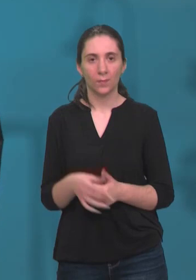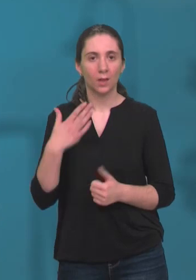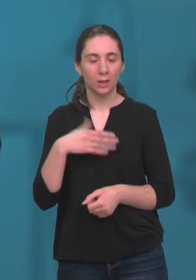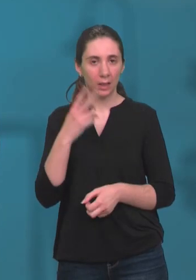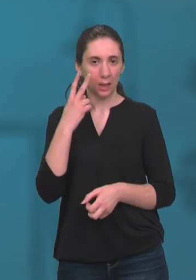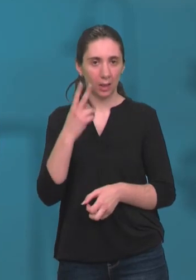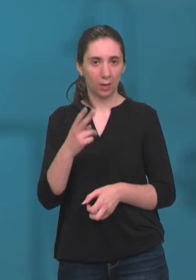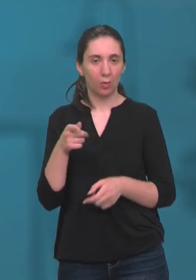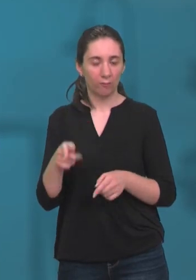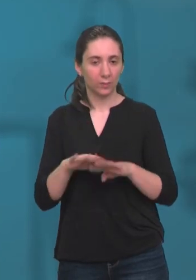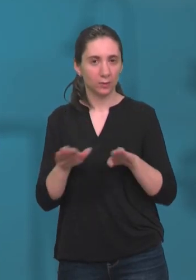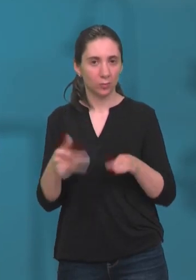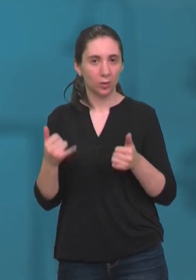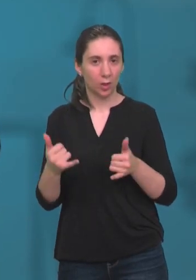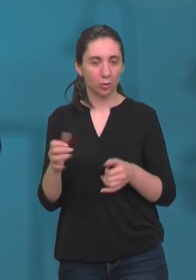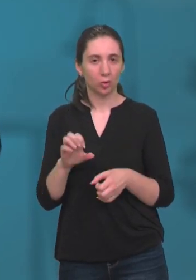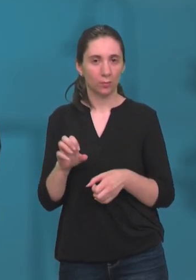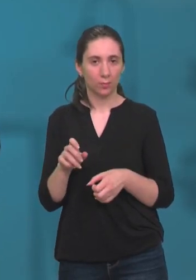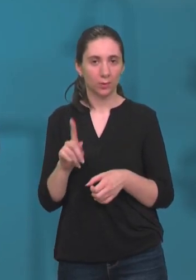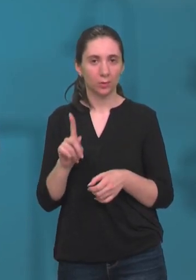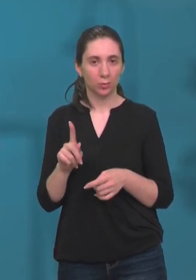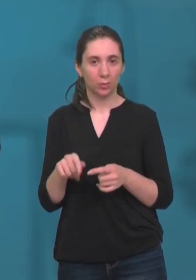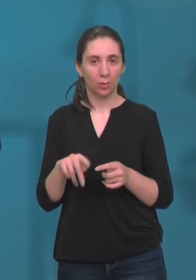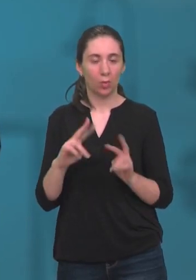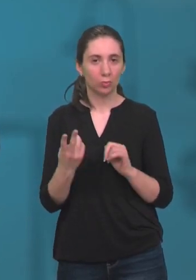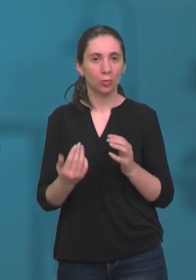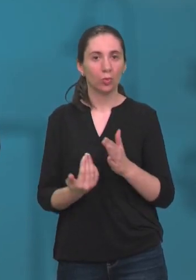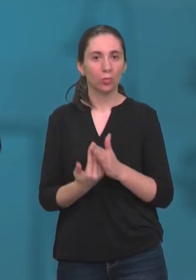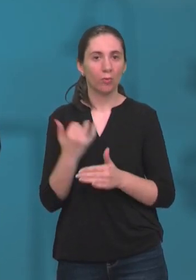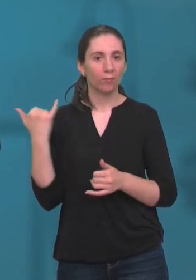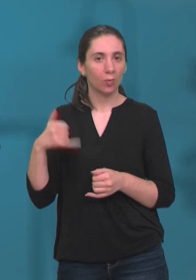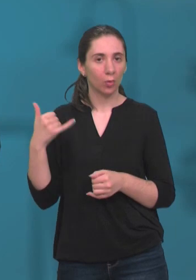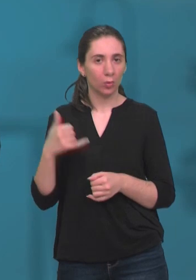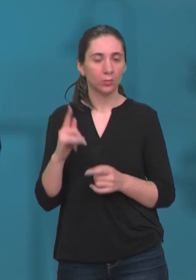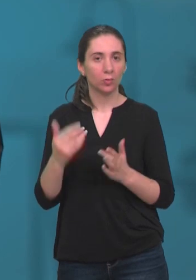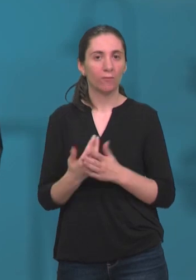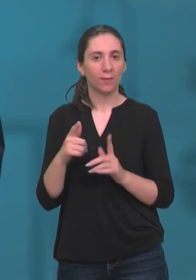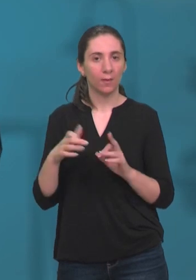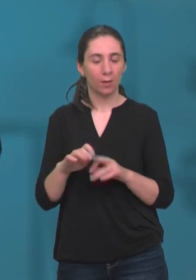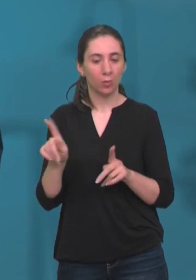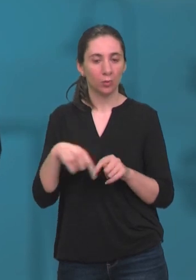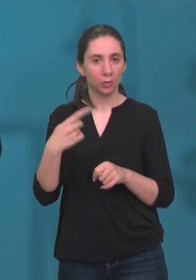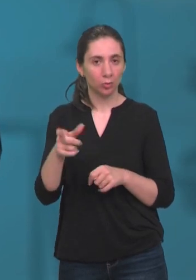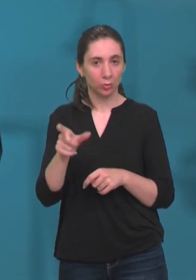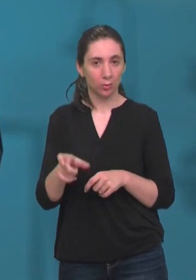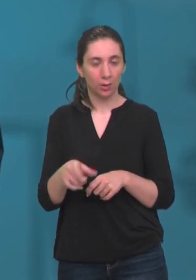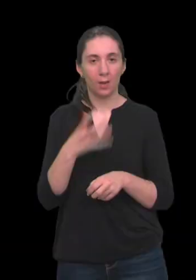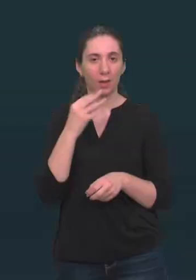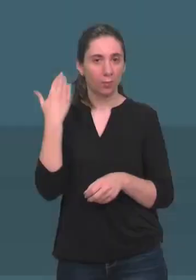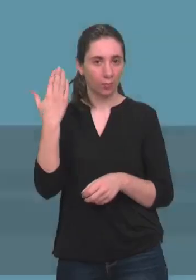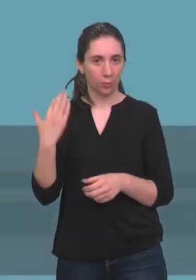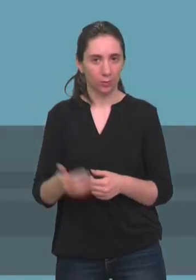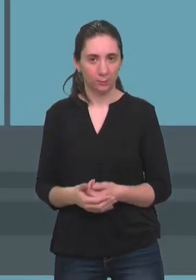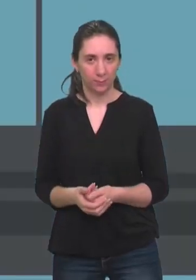Dragi gledatelji, ovime završavamo današnju emisiju i već se okrećemo novim gostima i temama. Do sljedećeg tjedna, lijep pozdrav!